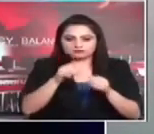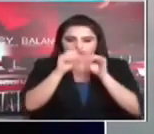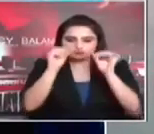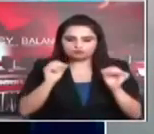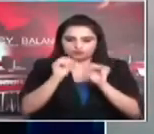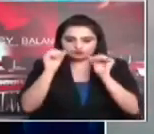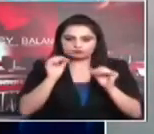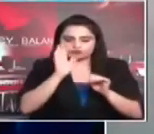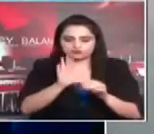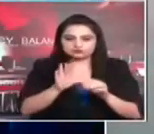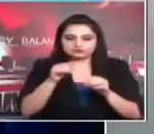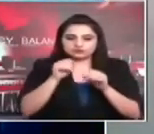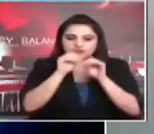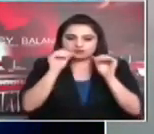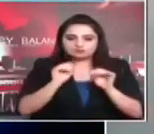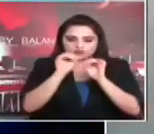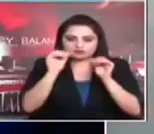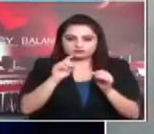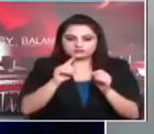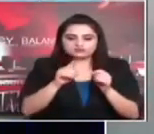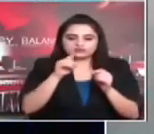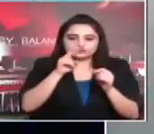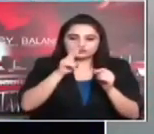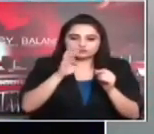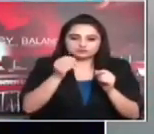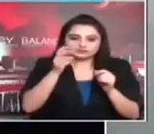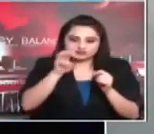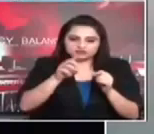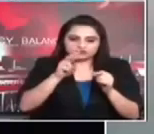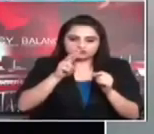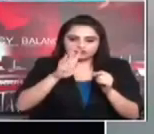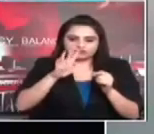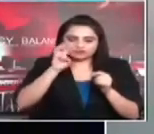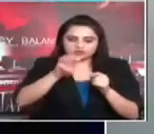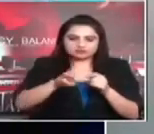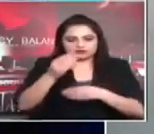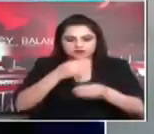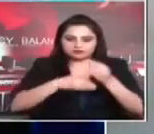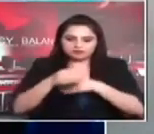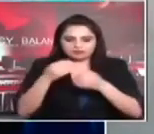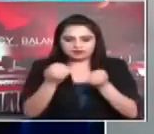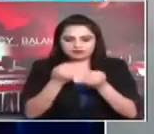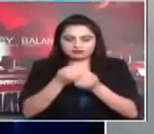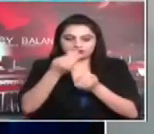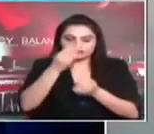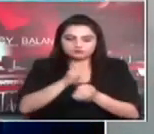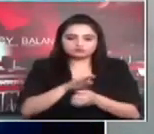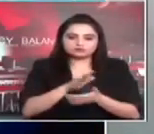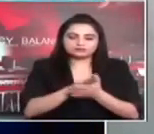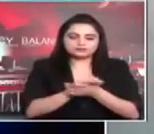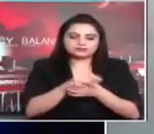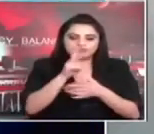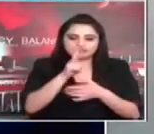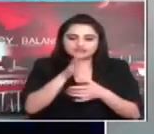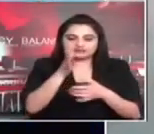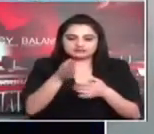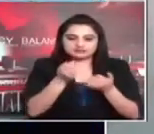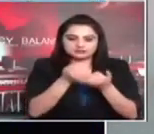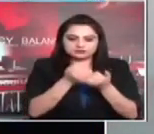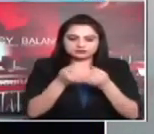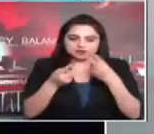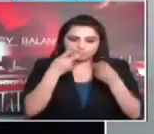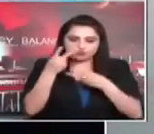दोकानले 20-25 हजार 30 हजार बेचिरहेको अवस्था छ होइन। त्यसैलाई नै क्यालकुलेसन गर्दाखेरि एउटा